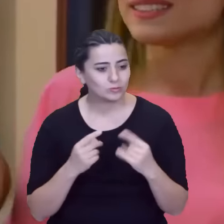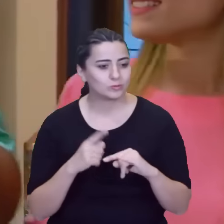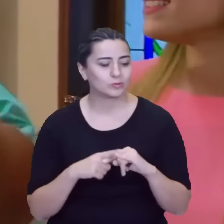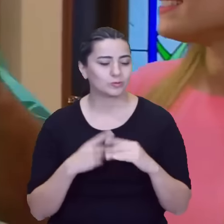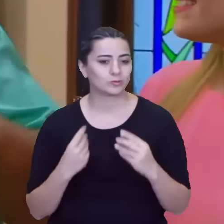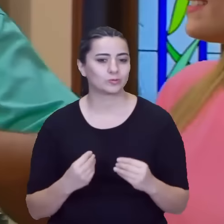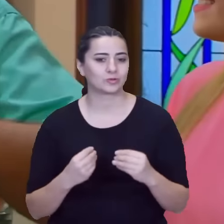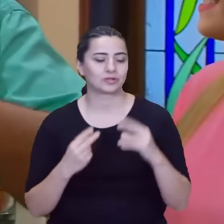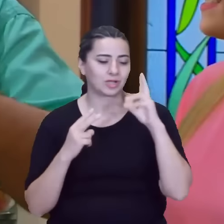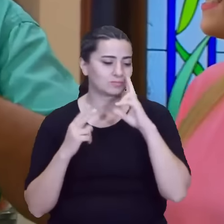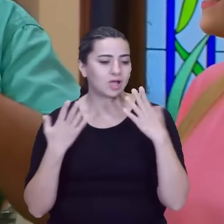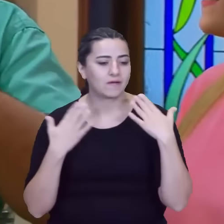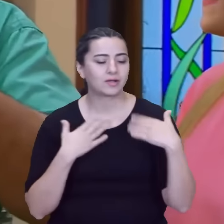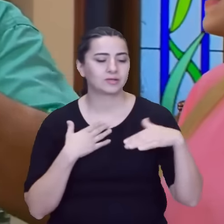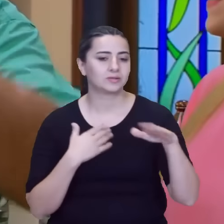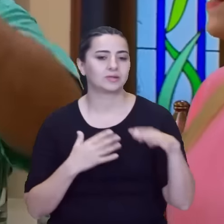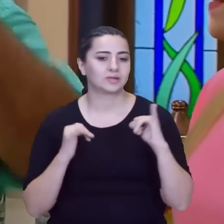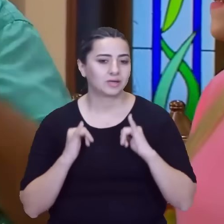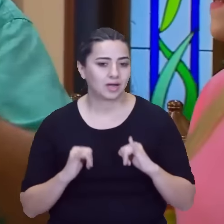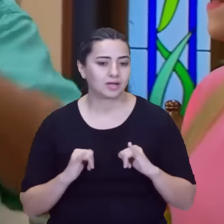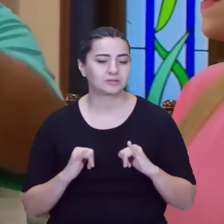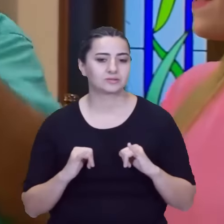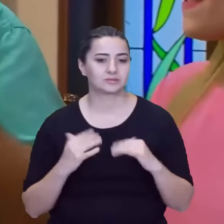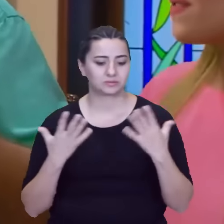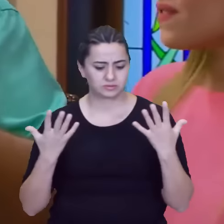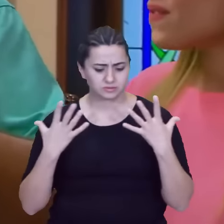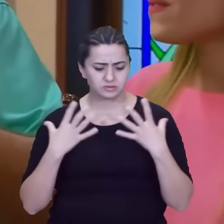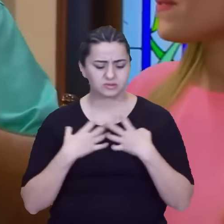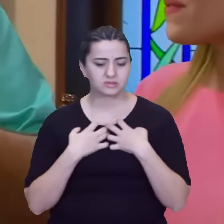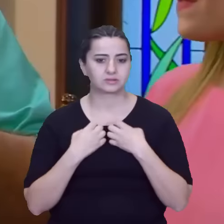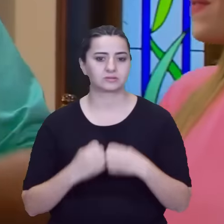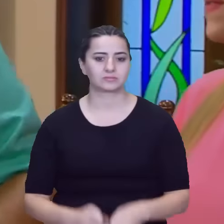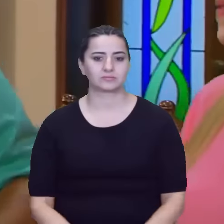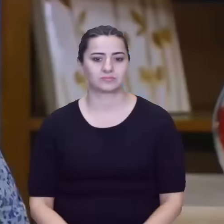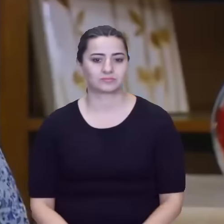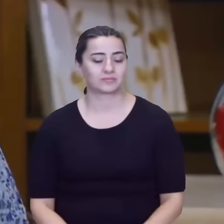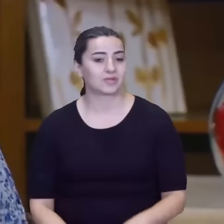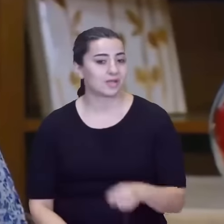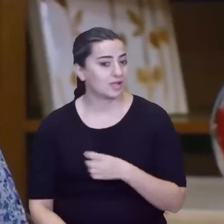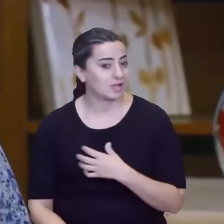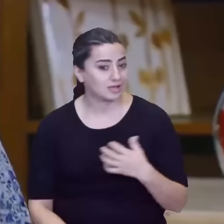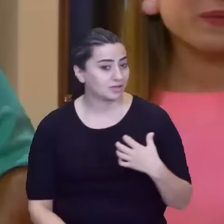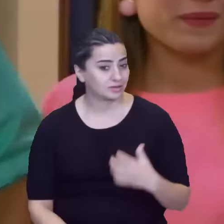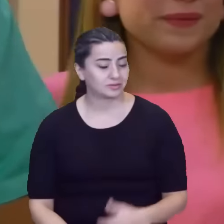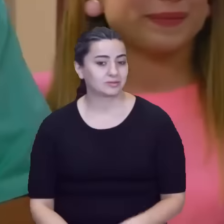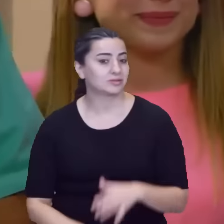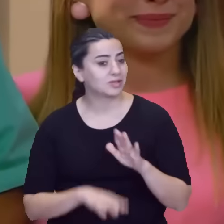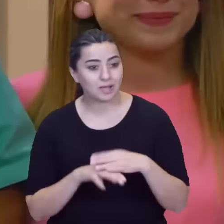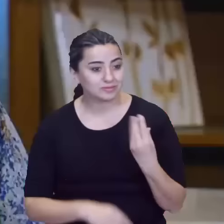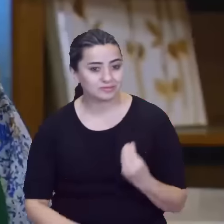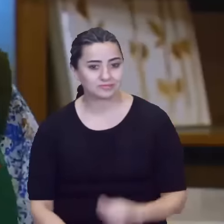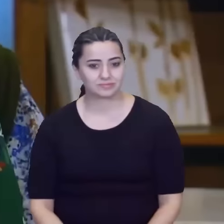Kaya geldik. O temiz hava. Ondan sonra acayip rahatladım. Üstüme. Ana! Devrim